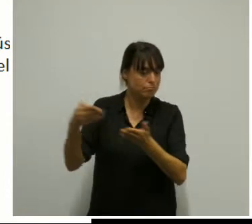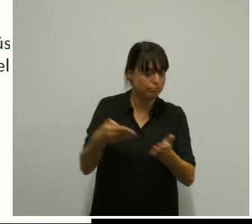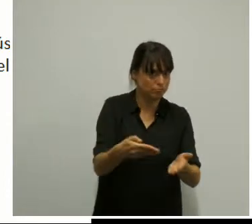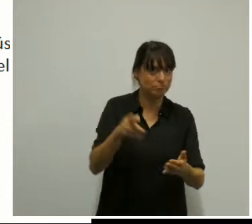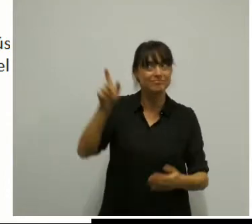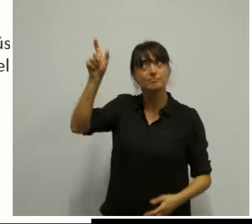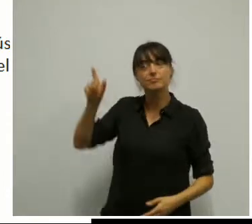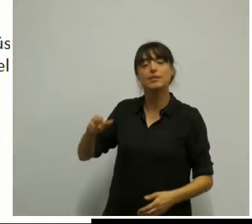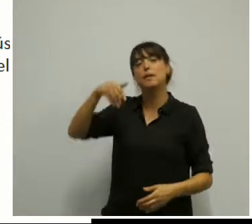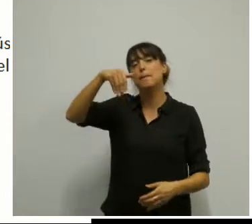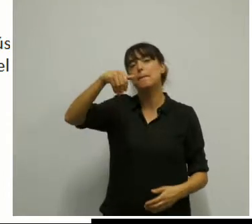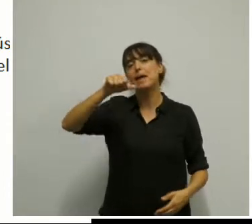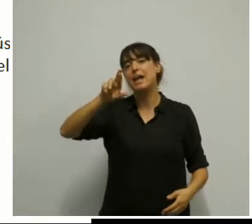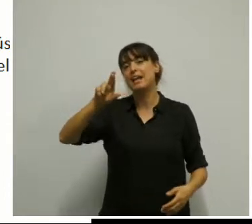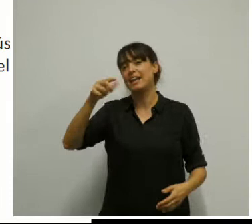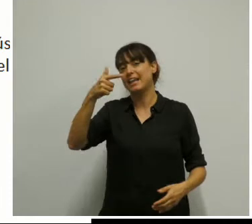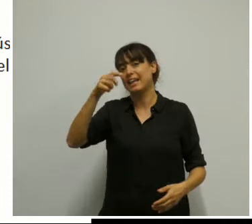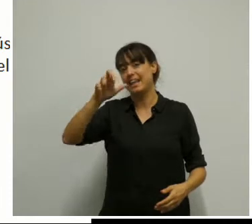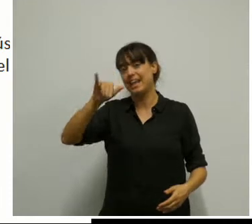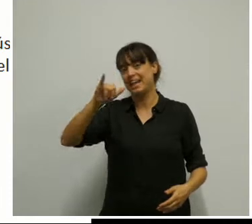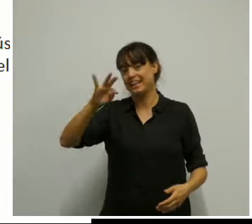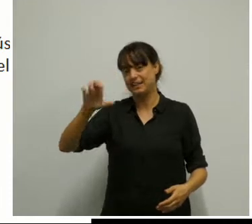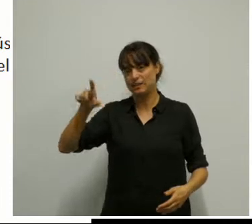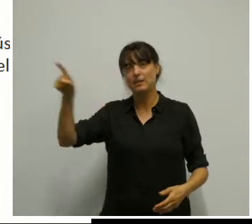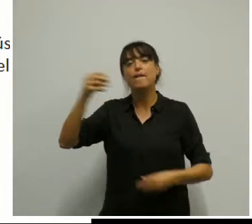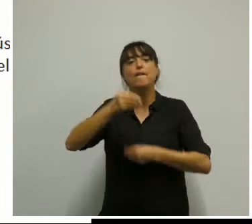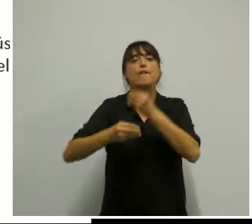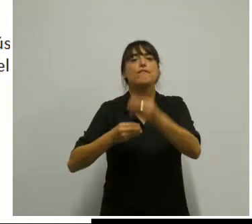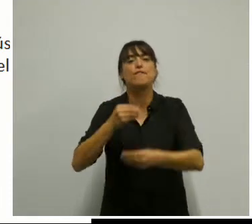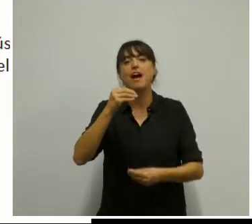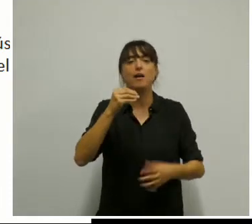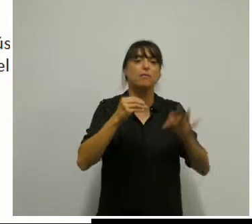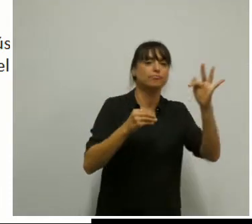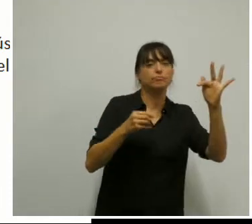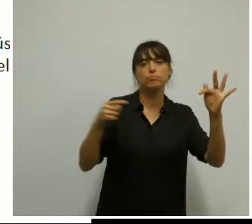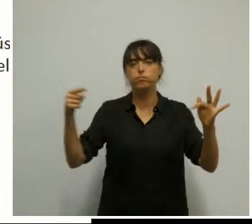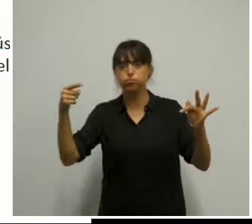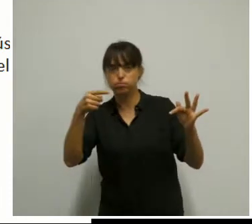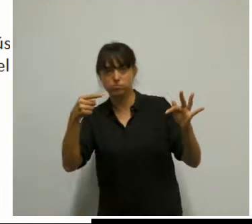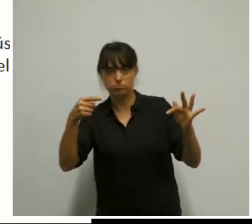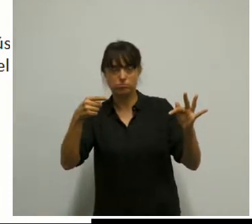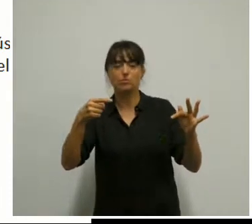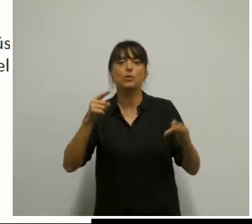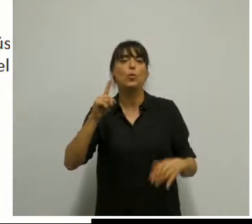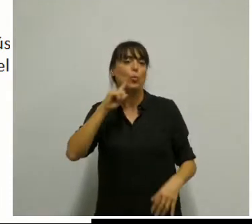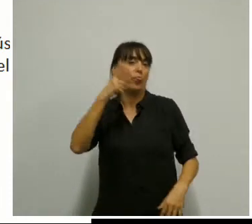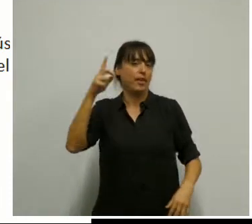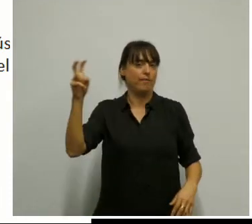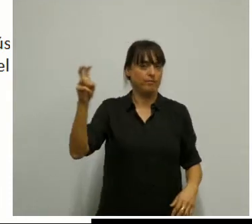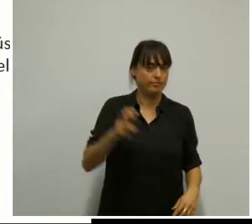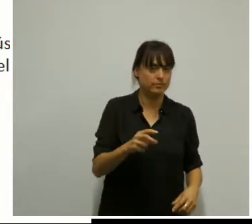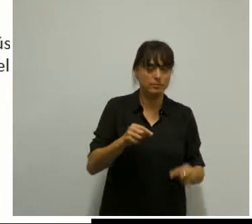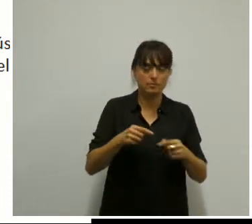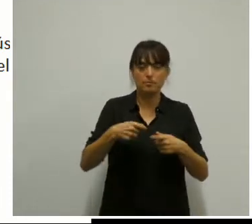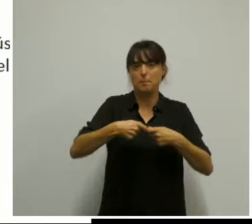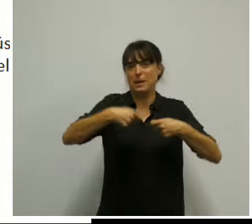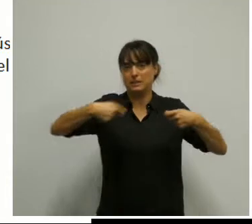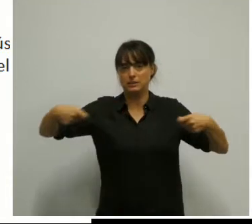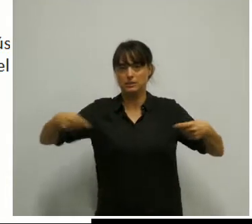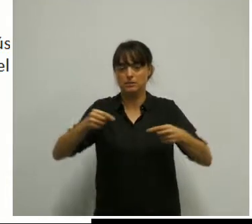que va fer una DAFO, va venir en un matí, ens va prendre mesures, va mirar tot, va veure totes